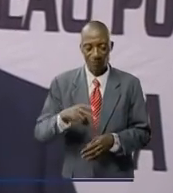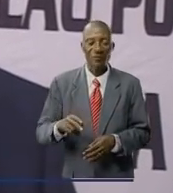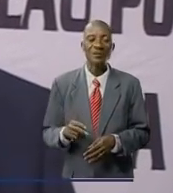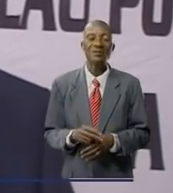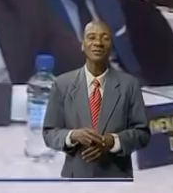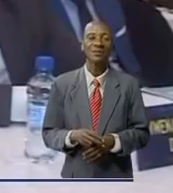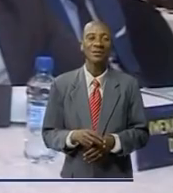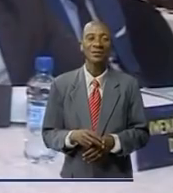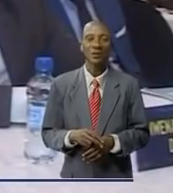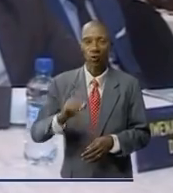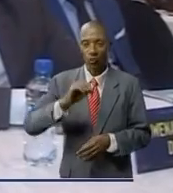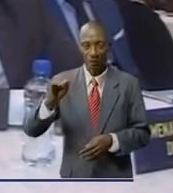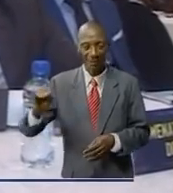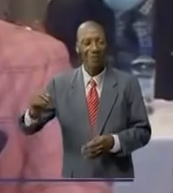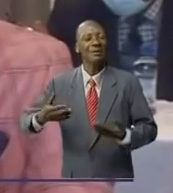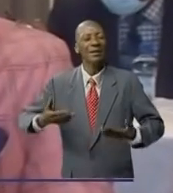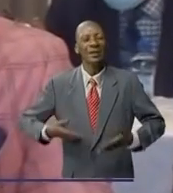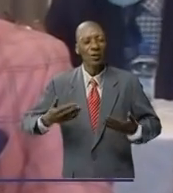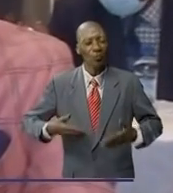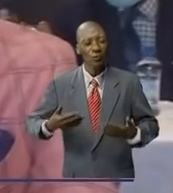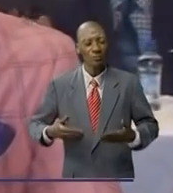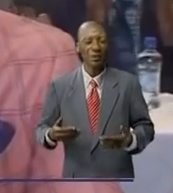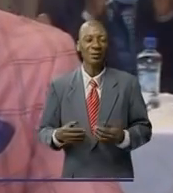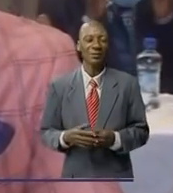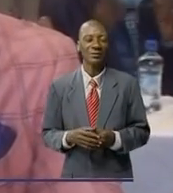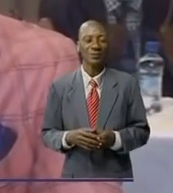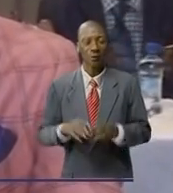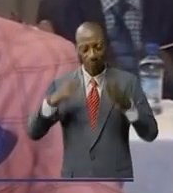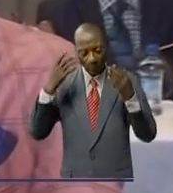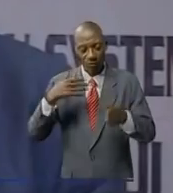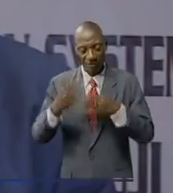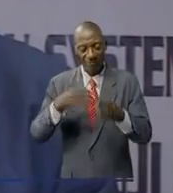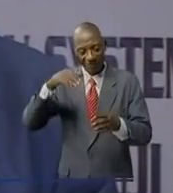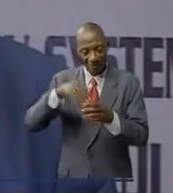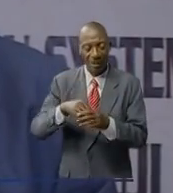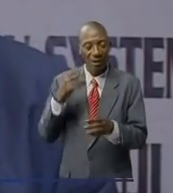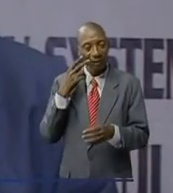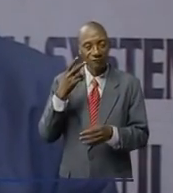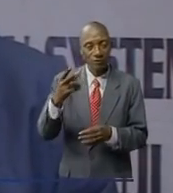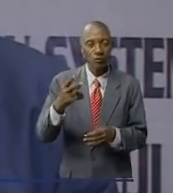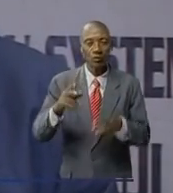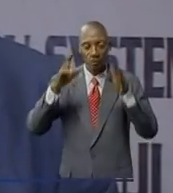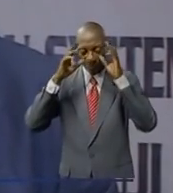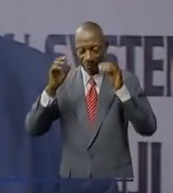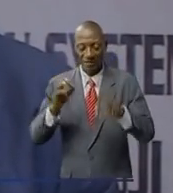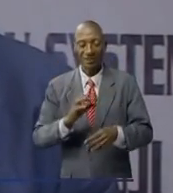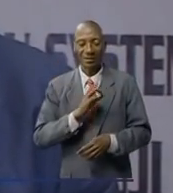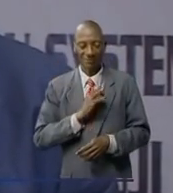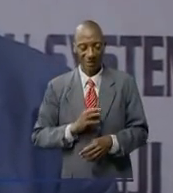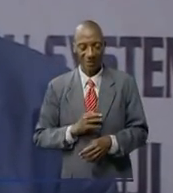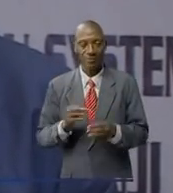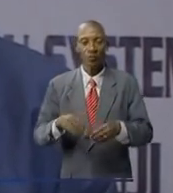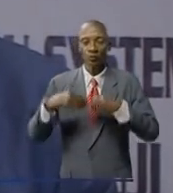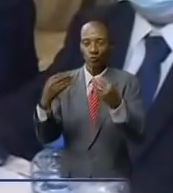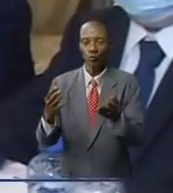vision du chef de l'État, Félix Antoine Tshisekedi Tshilombo, celle de rendre l'eau potable accessible à tous, selon Clément Moubiaï Kachama,